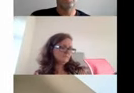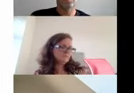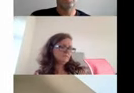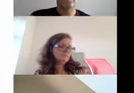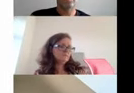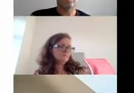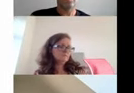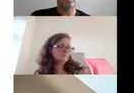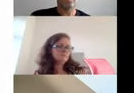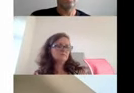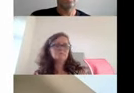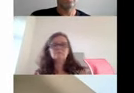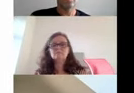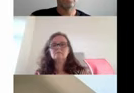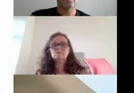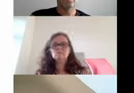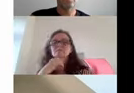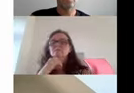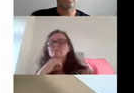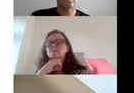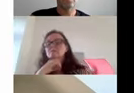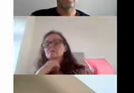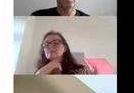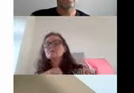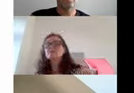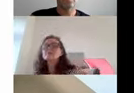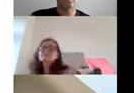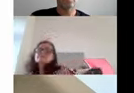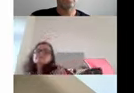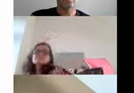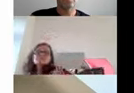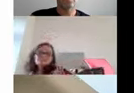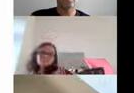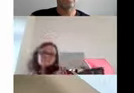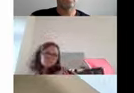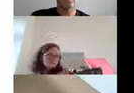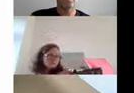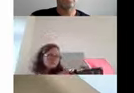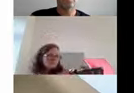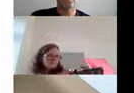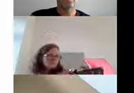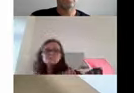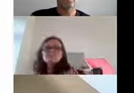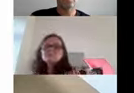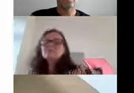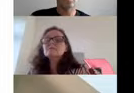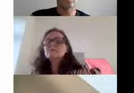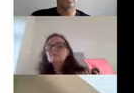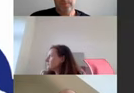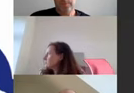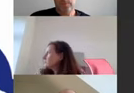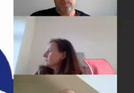Projekt Coco for CCI geht es darum, dass wir zum Ziel haben, sektorübergreifend